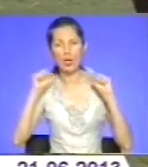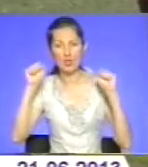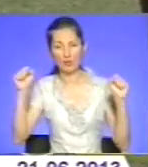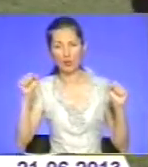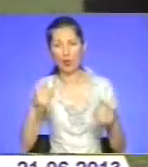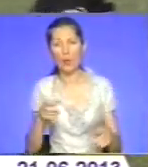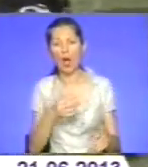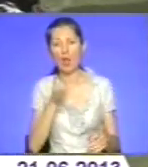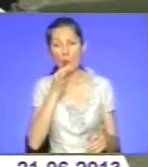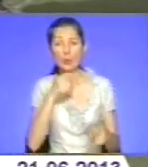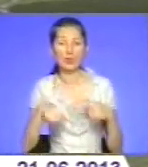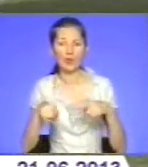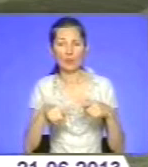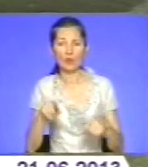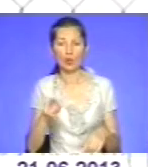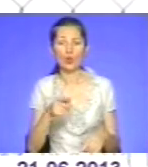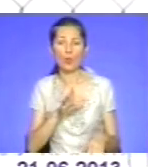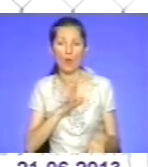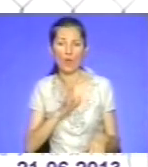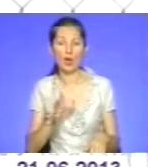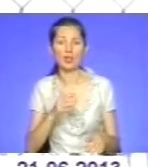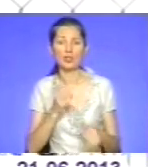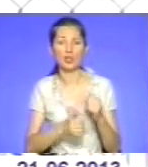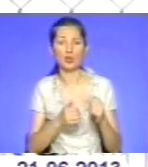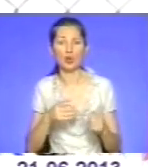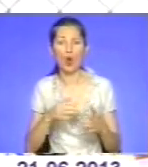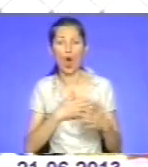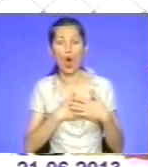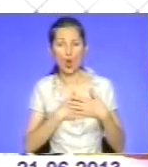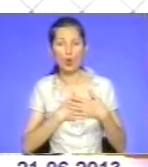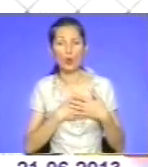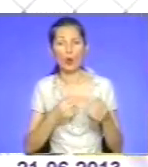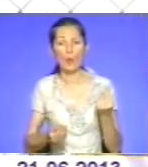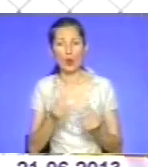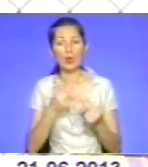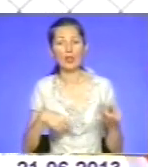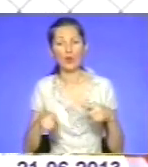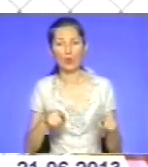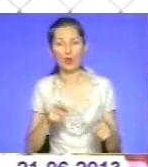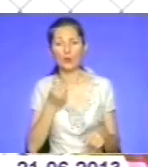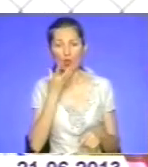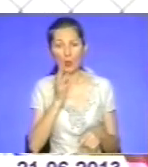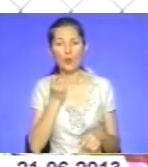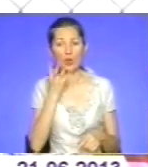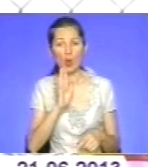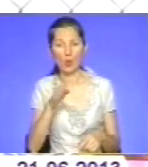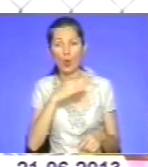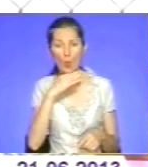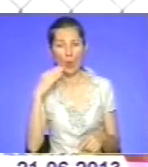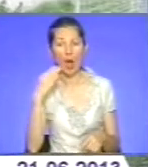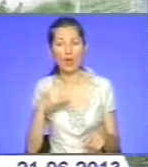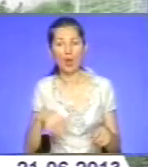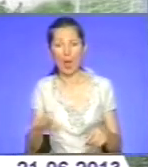м'яча, тому тут буває часто. Є де пограти в футбол. Було б добре, якби було більше таких майданчиків в